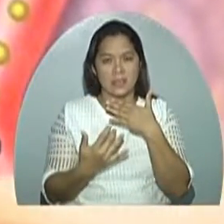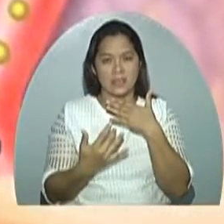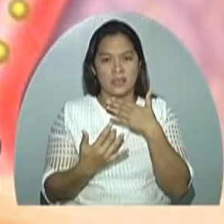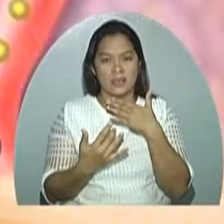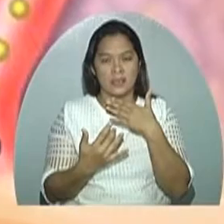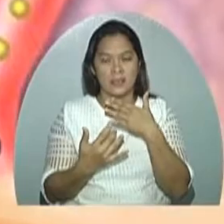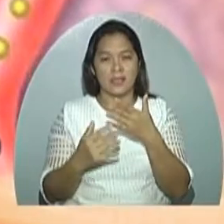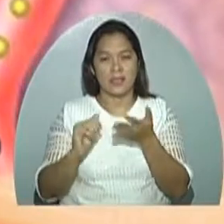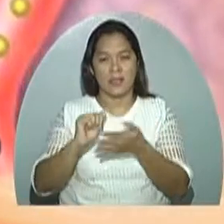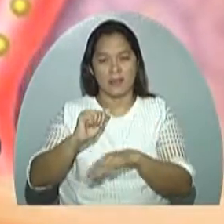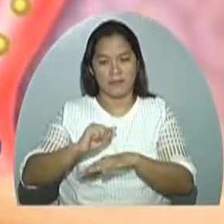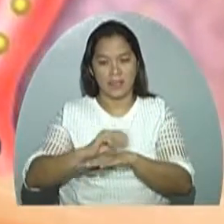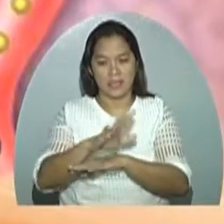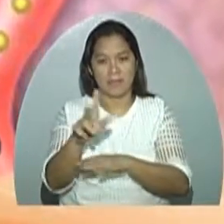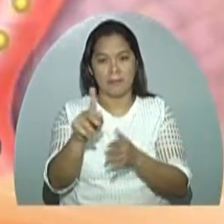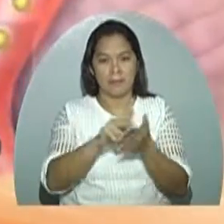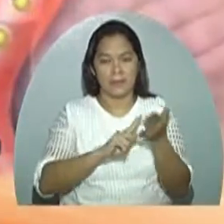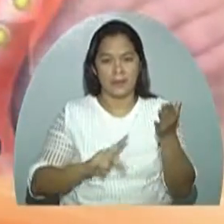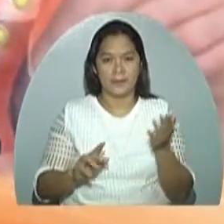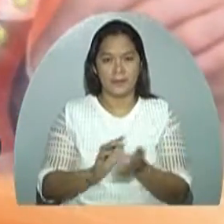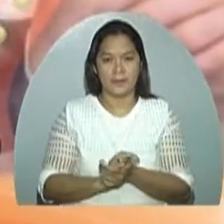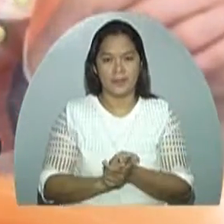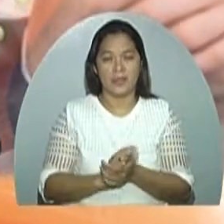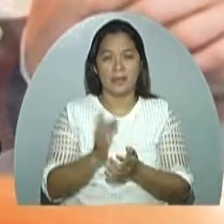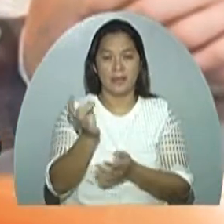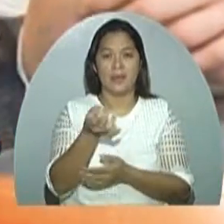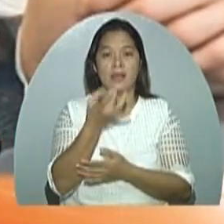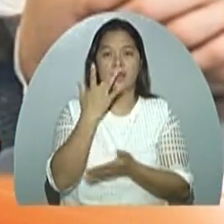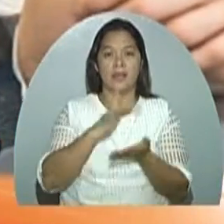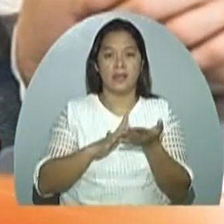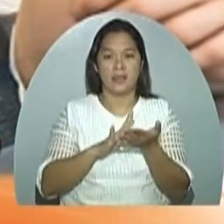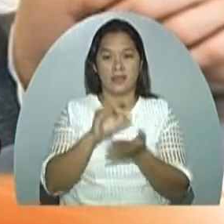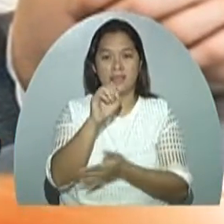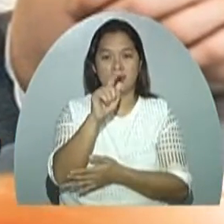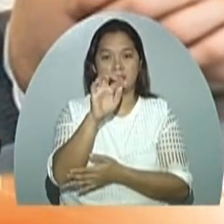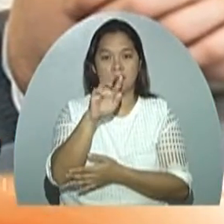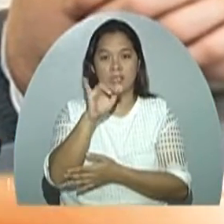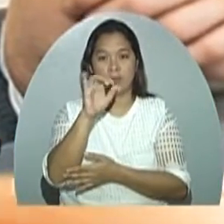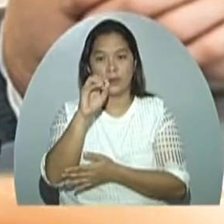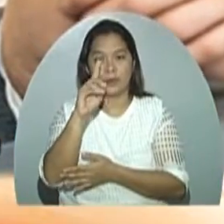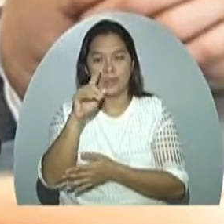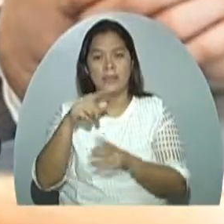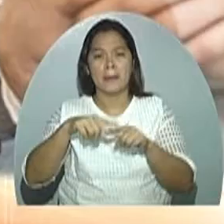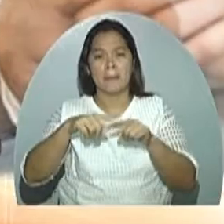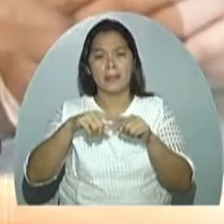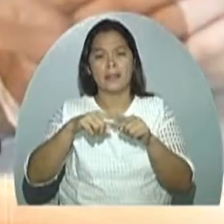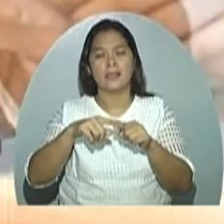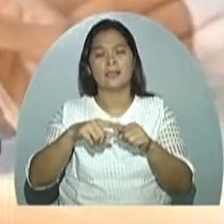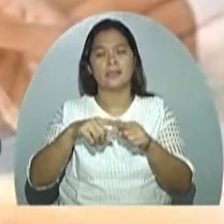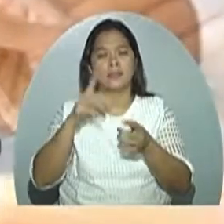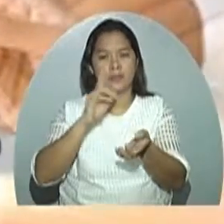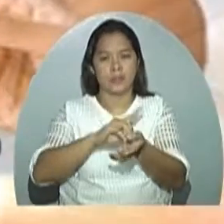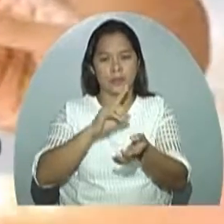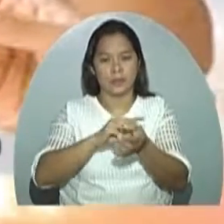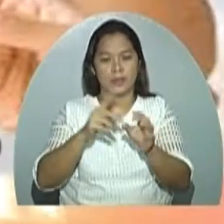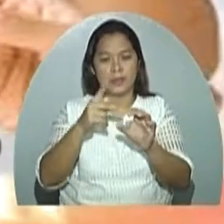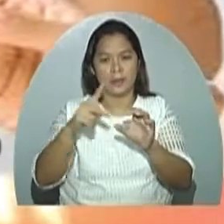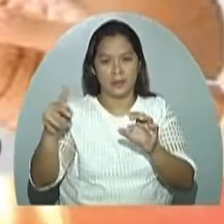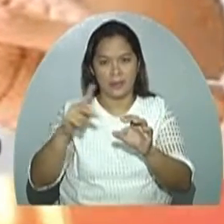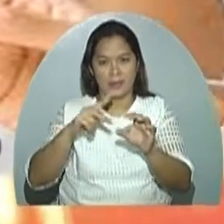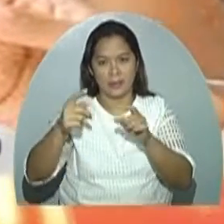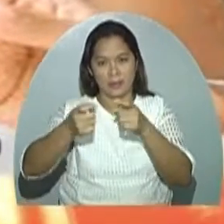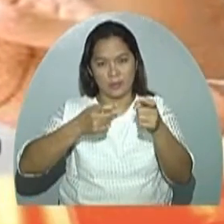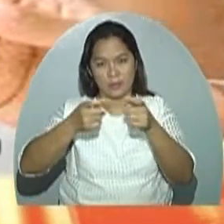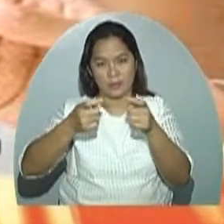pagdurugo sa apektadong bahagi. Pag-inom ng gamot ng steroids batay sa reseta ng doktor, ito ay